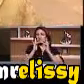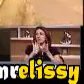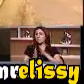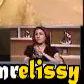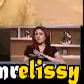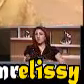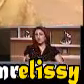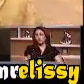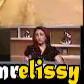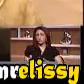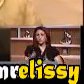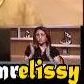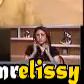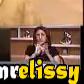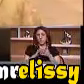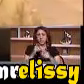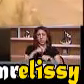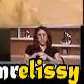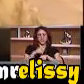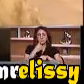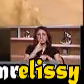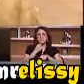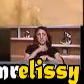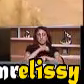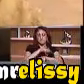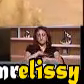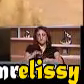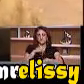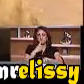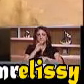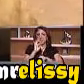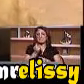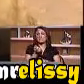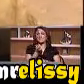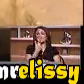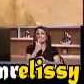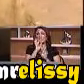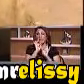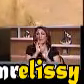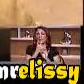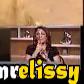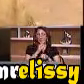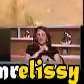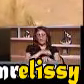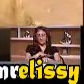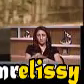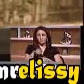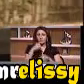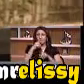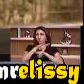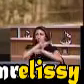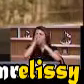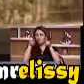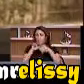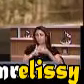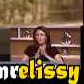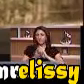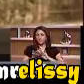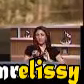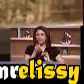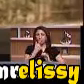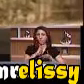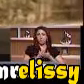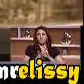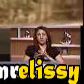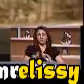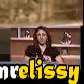انا عندي سيولة في الدم، لازم اخد الاسبرين بروتكت، ده مش لاقياه خالص في السوق. مشكلة الخدمة العامة اللي